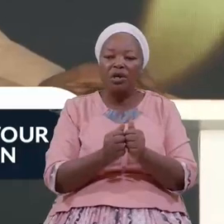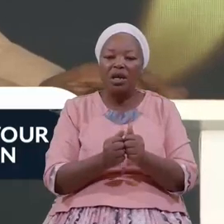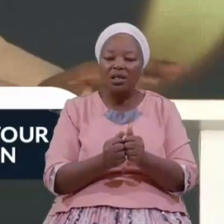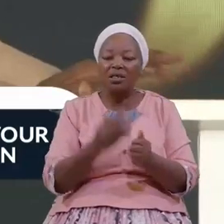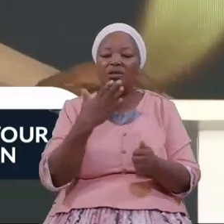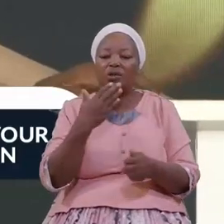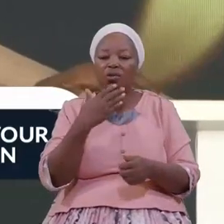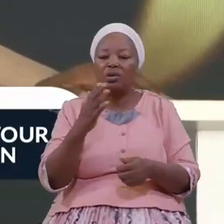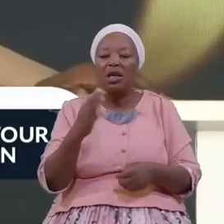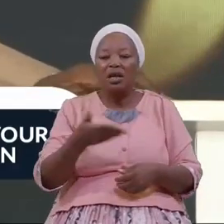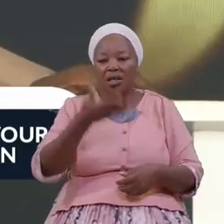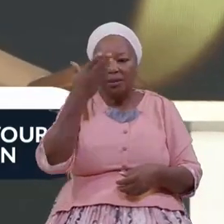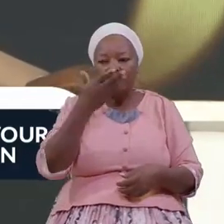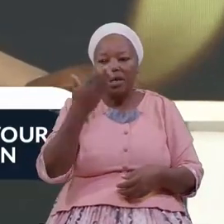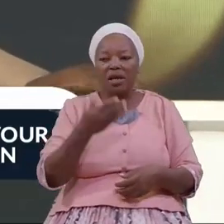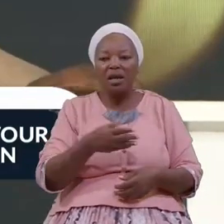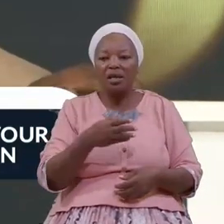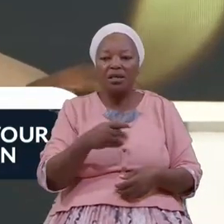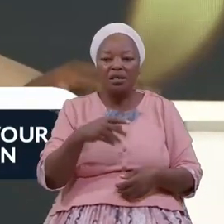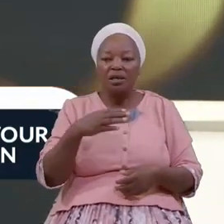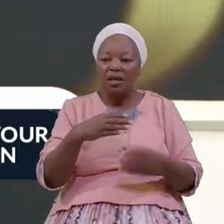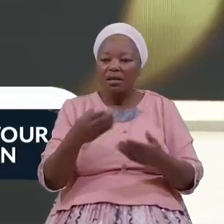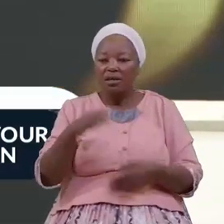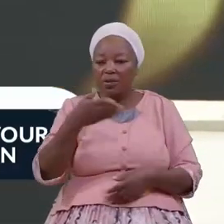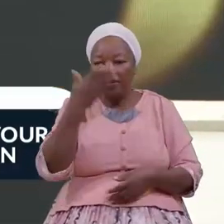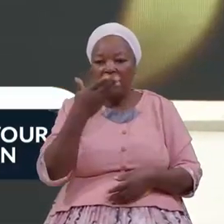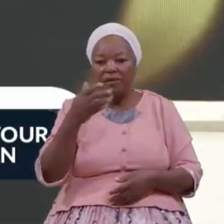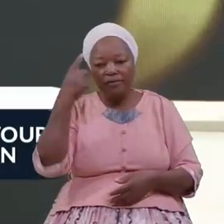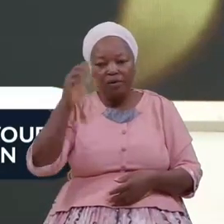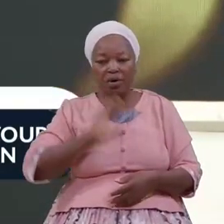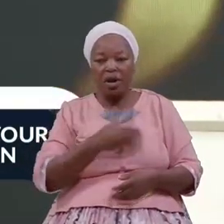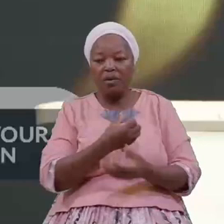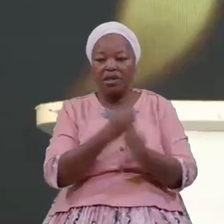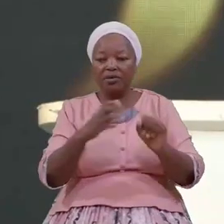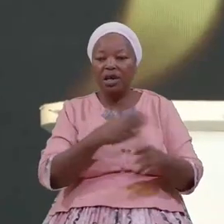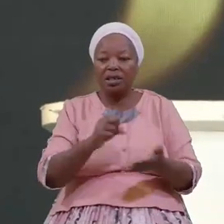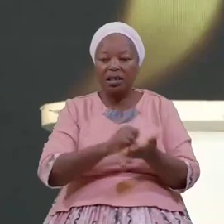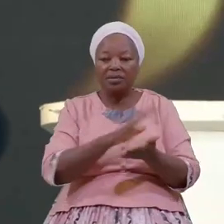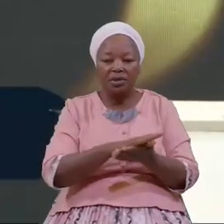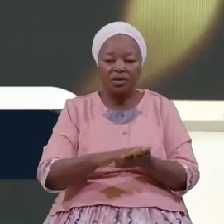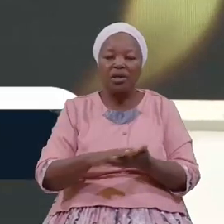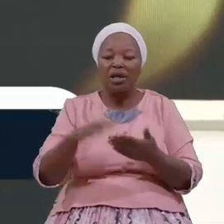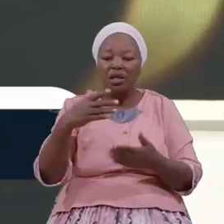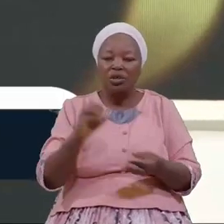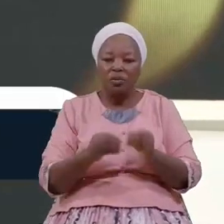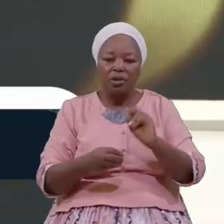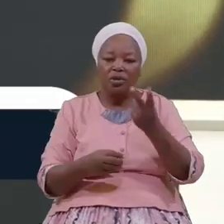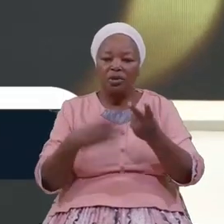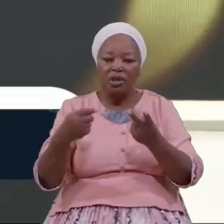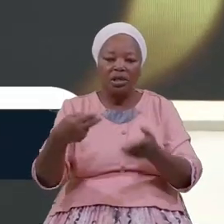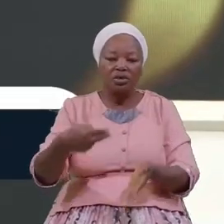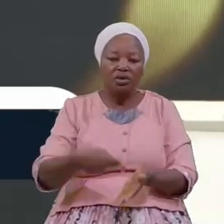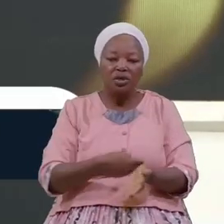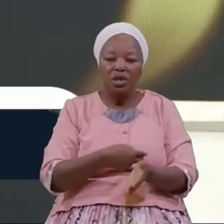odeur pour notre salut et notre sanctification. 2. Le